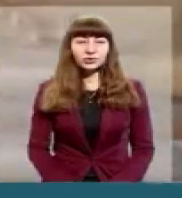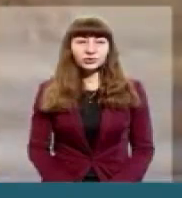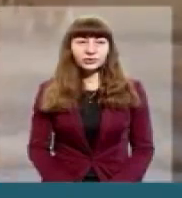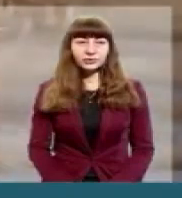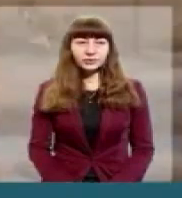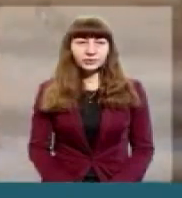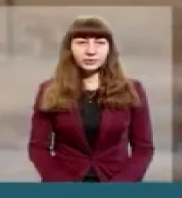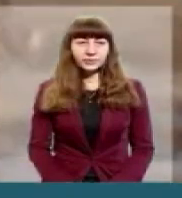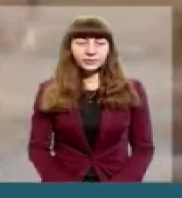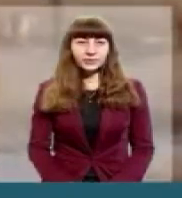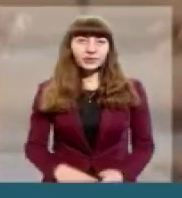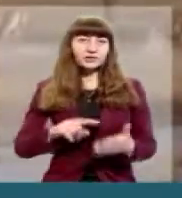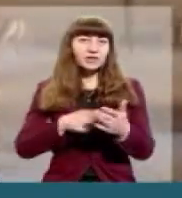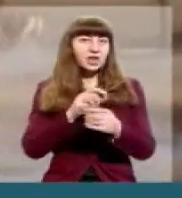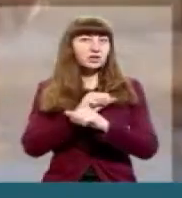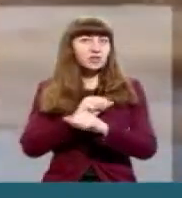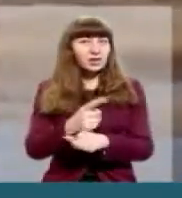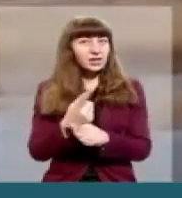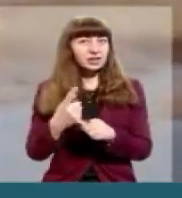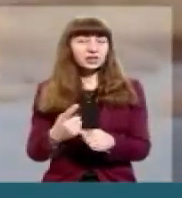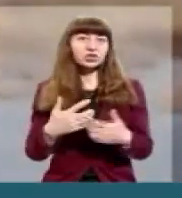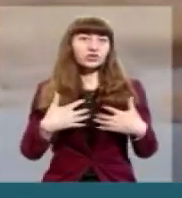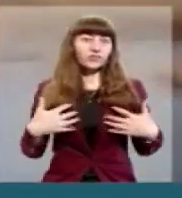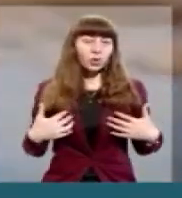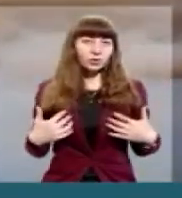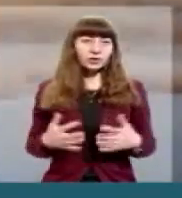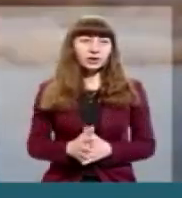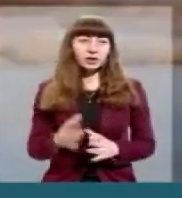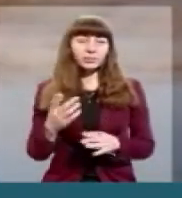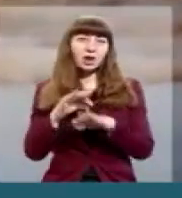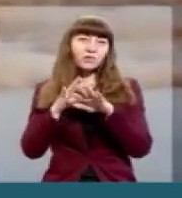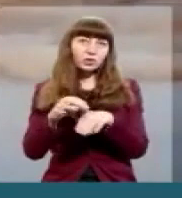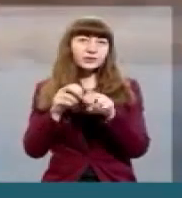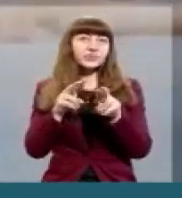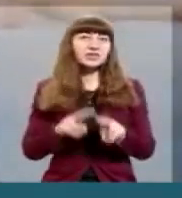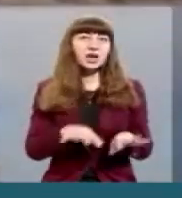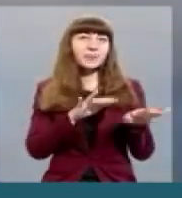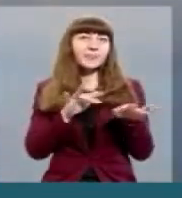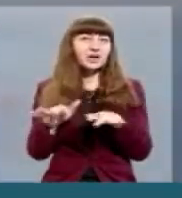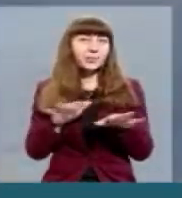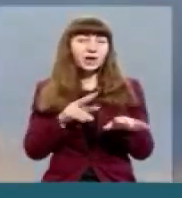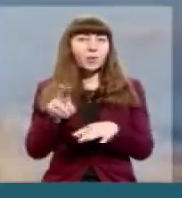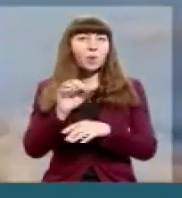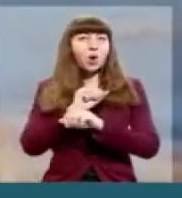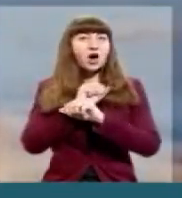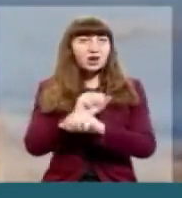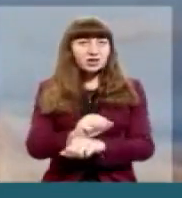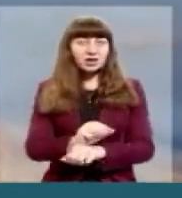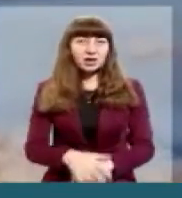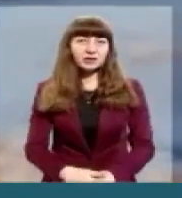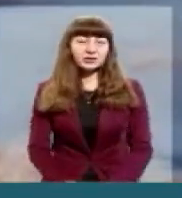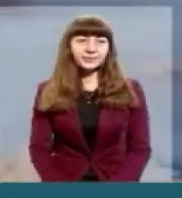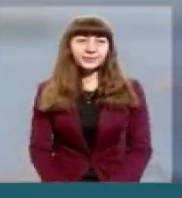кету қаупі бар ақбөкендерді қорғау мақсатында аталмыш филиал бірнеше облыста күзет іс-шараларын өткізіп тұрады. Инспекторлардың